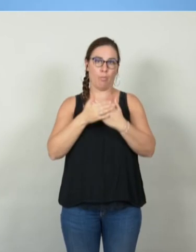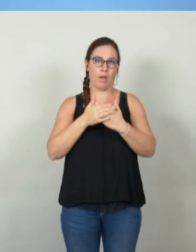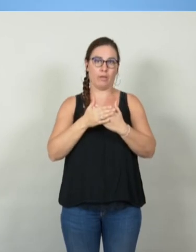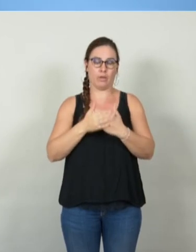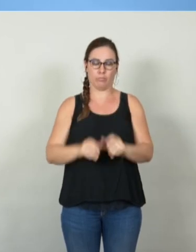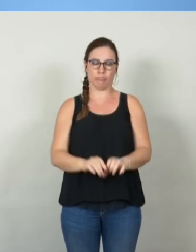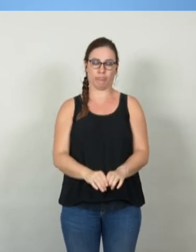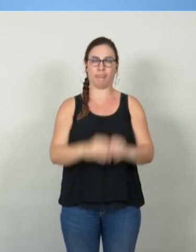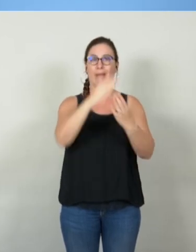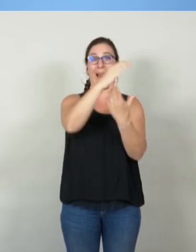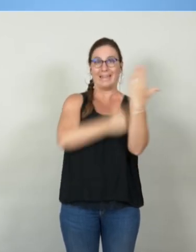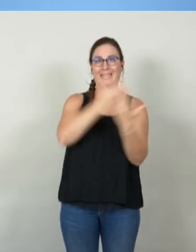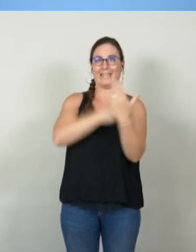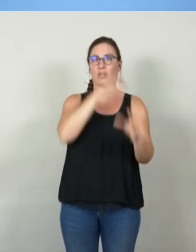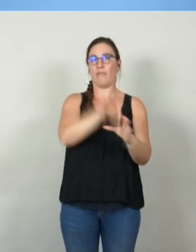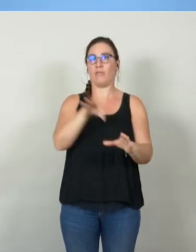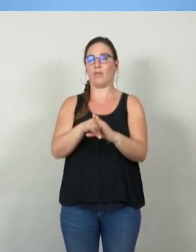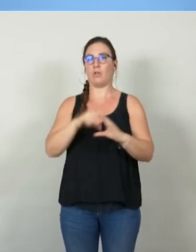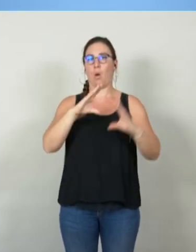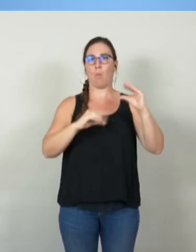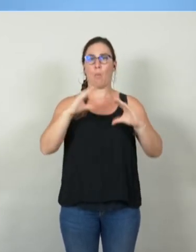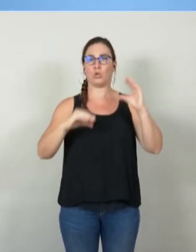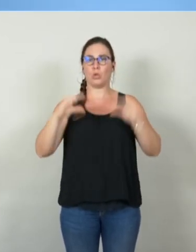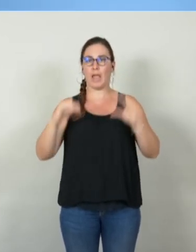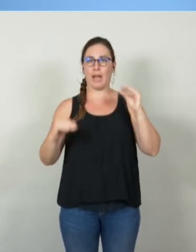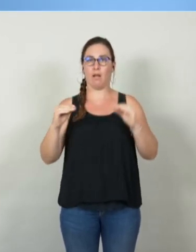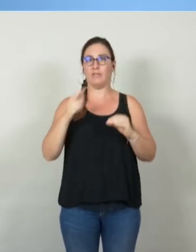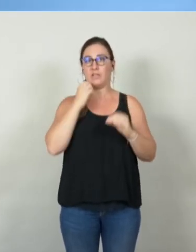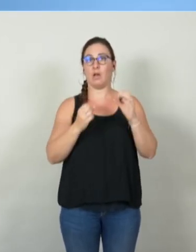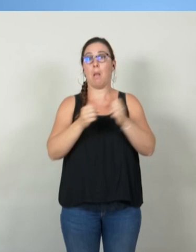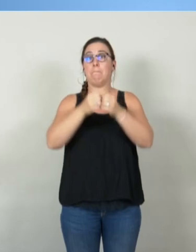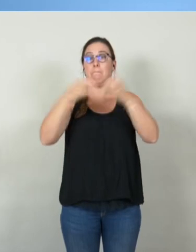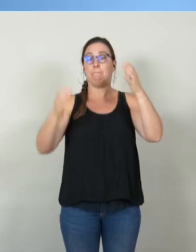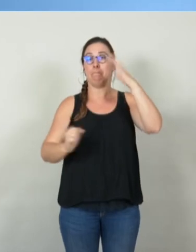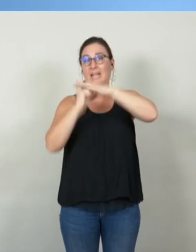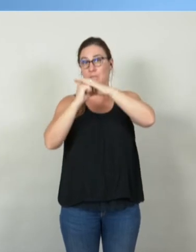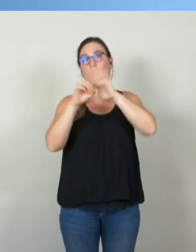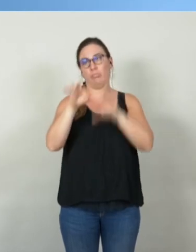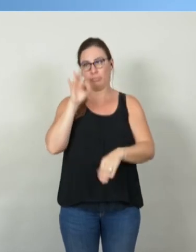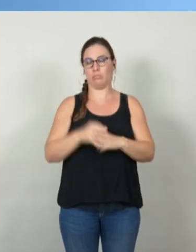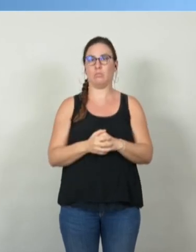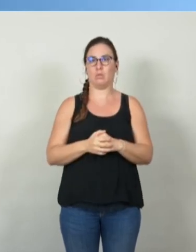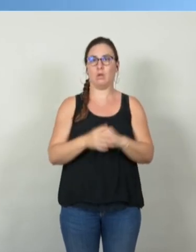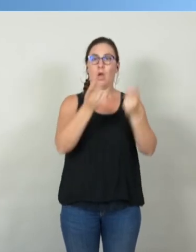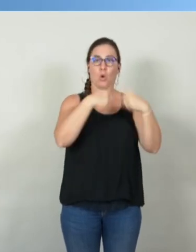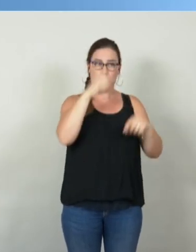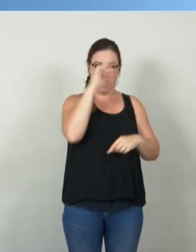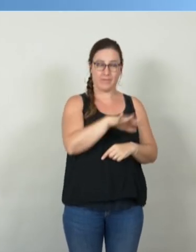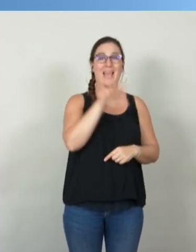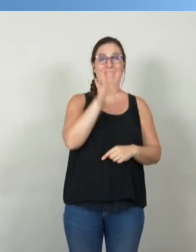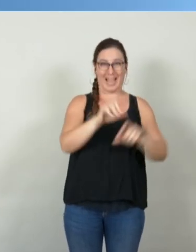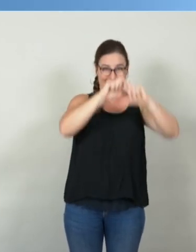scrutin de list à la proportionnelle au plus fort reste dans les deux cas pour le comité d'avis composé de cinq membres